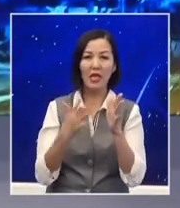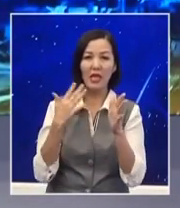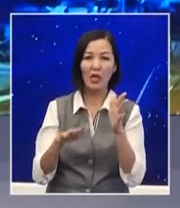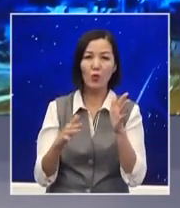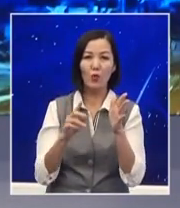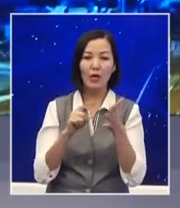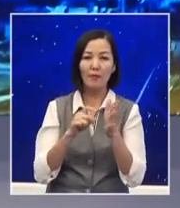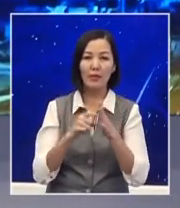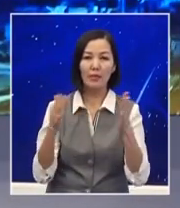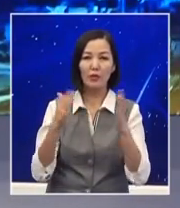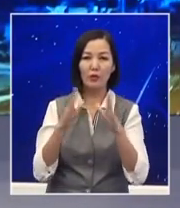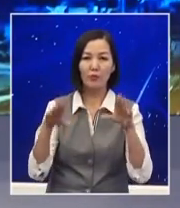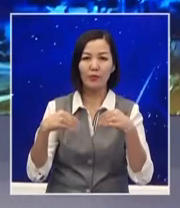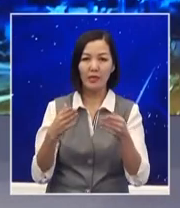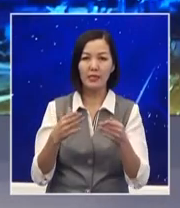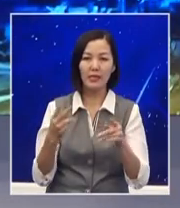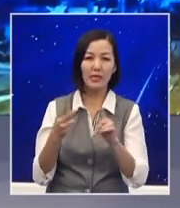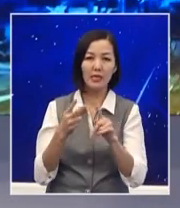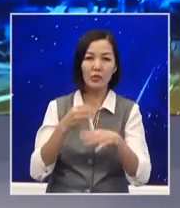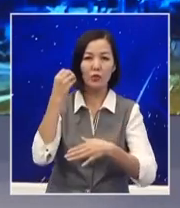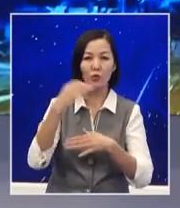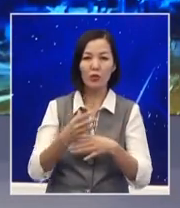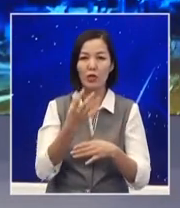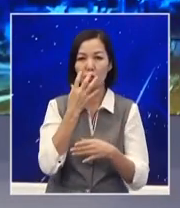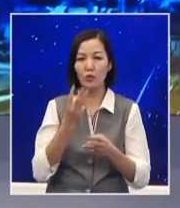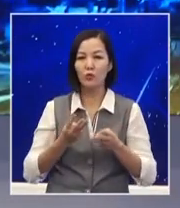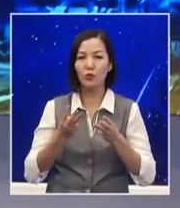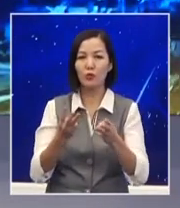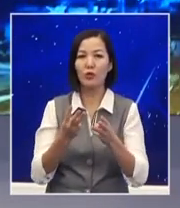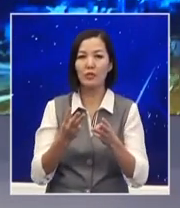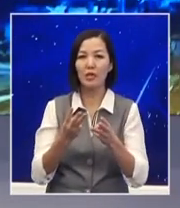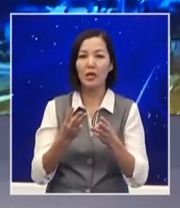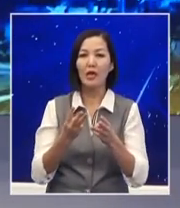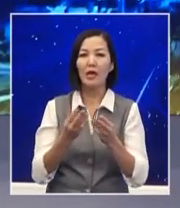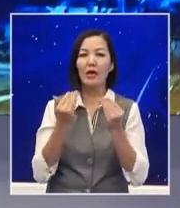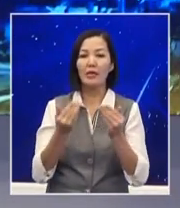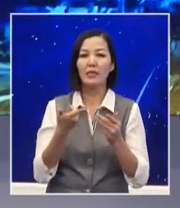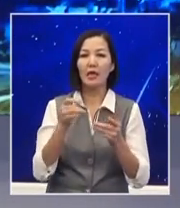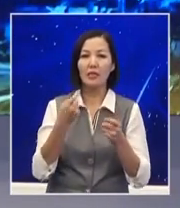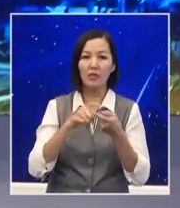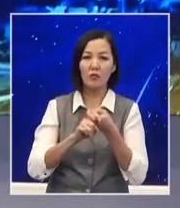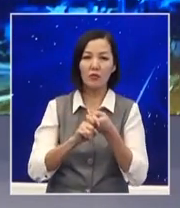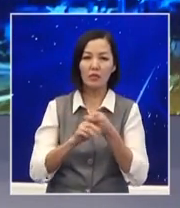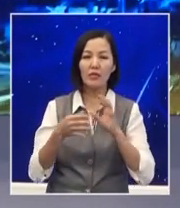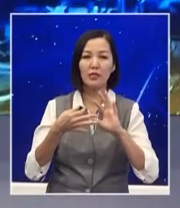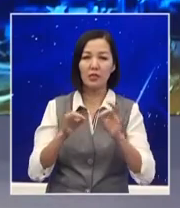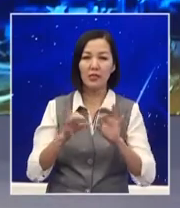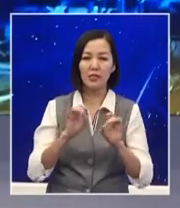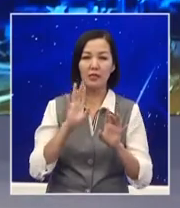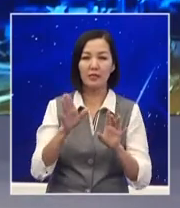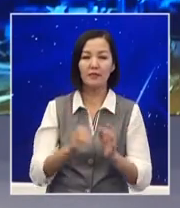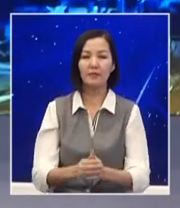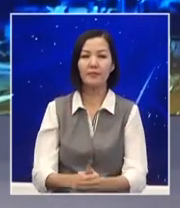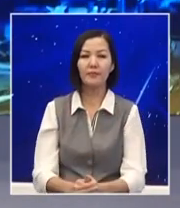тұрғын үй пайдалануға берілсе, екіншісі орталық жылу жүйесі мазуттың дәуірін артқа тастап, көгілдір отынға қосылды. Тақырыпты